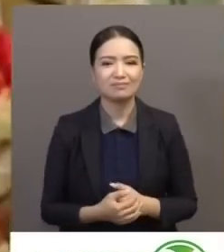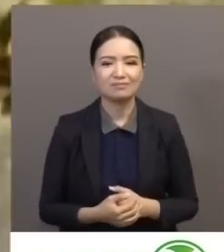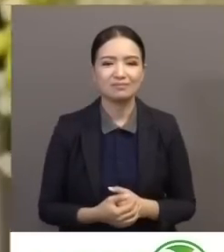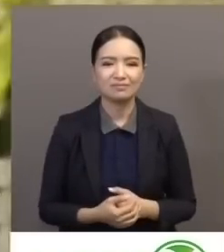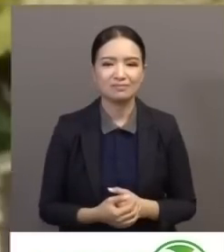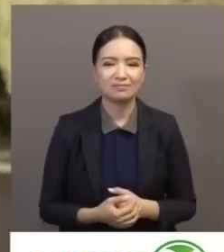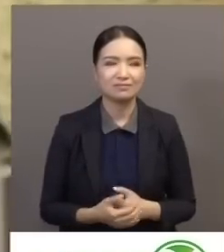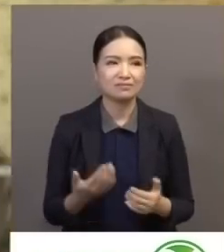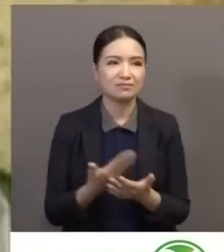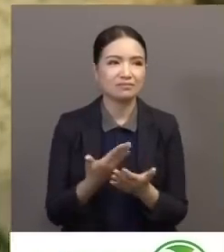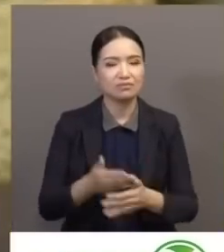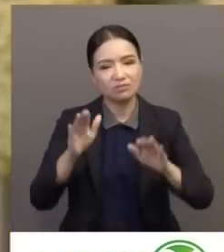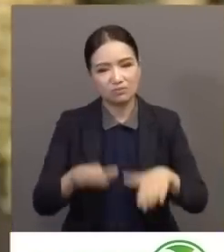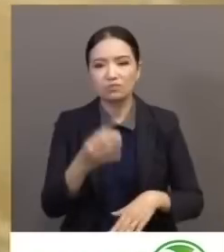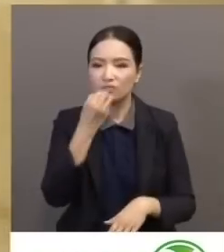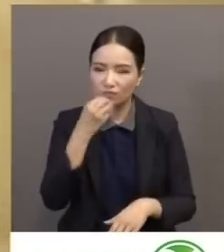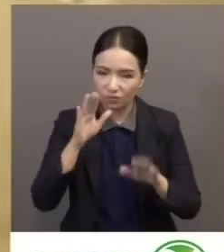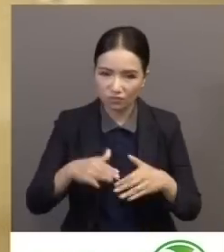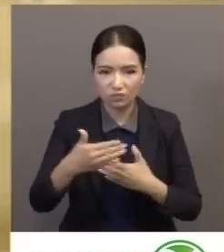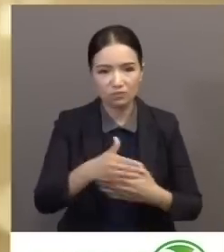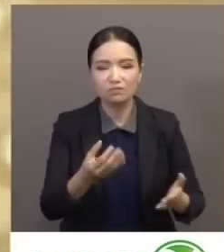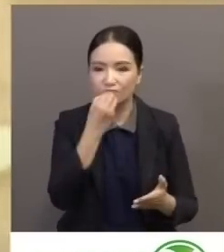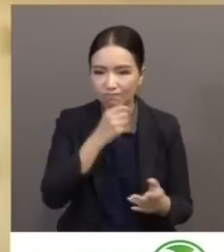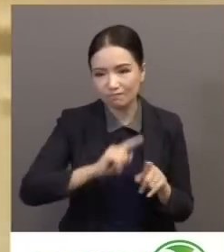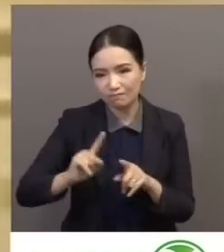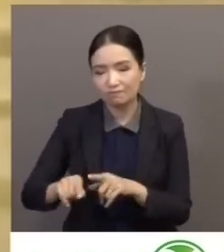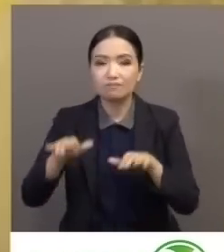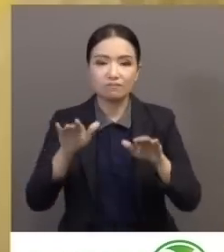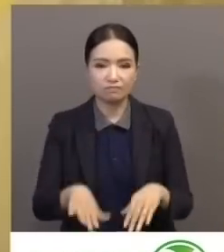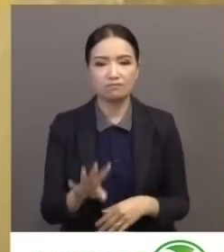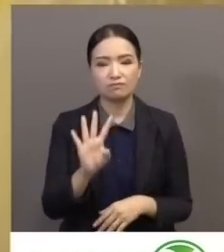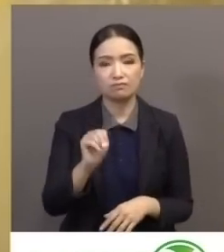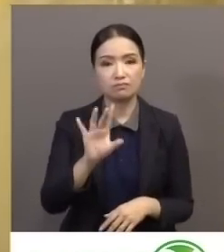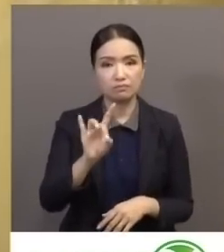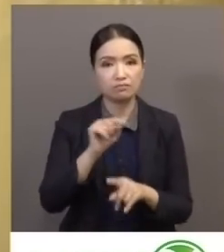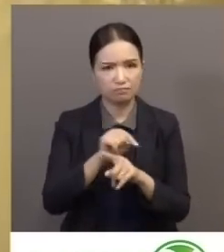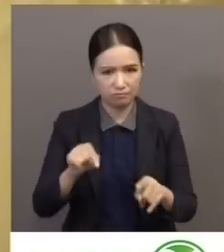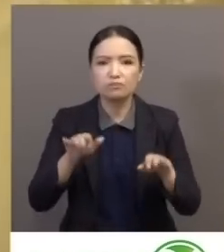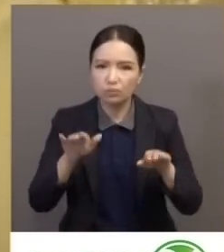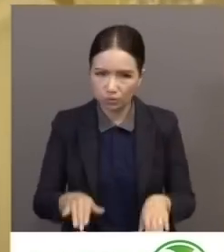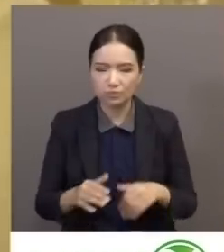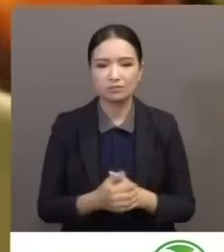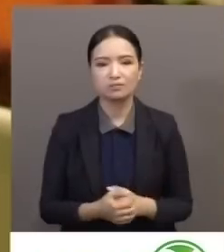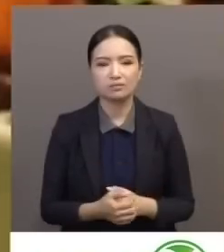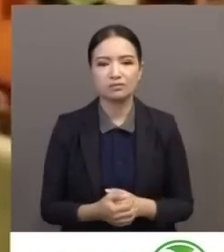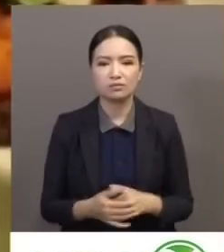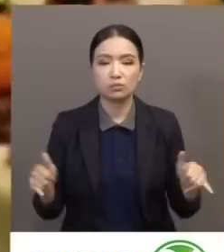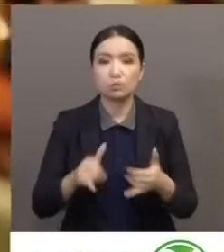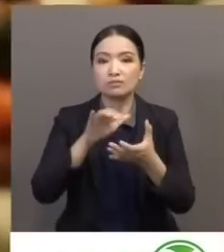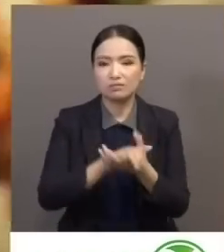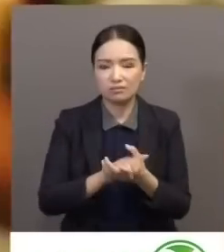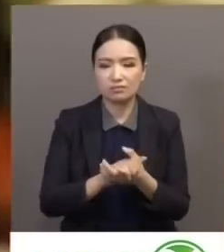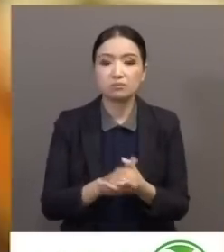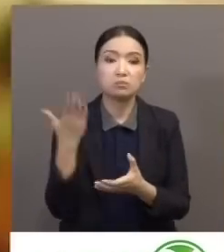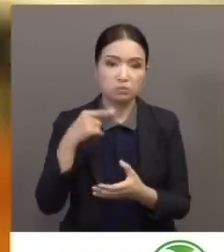มลดราคาค่าอาหารนะคะห้องอาหารต่างๆที่มีนะคะประมาณ 48% ค่ะและครูแต่งงานไหนนะคะ